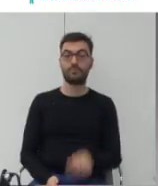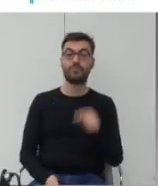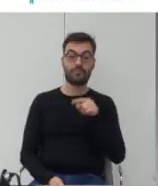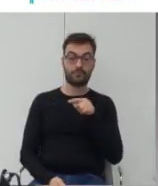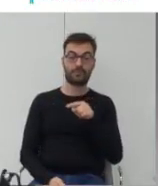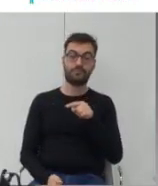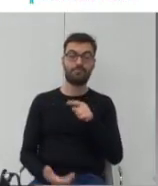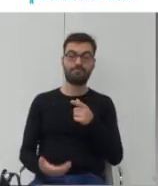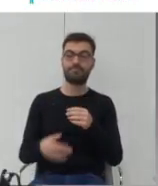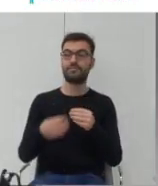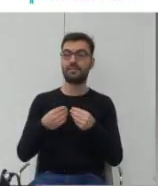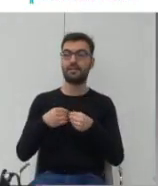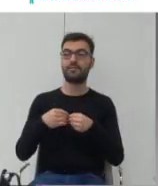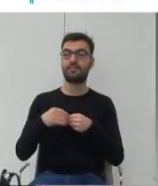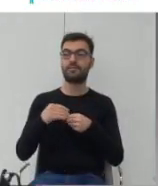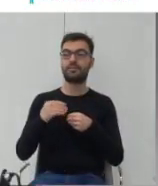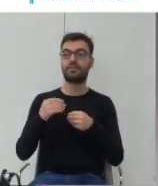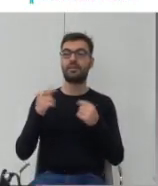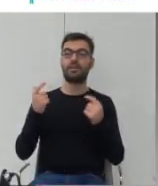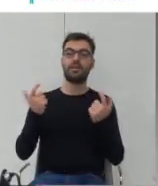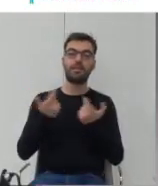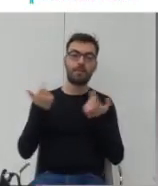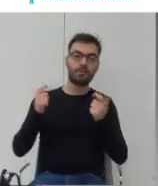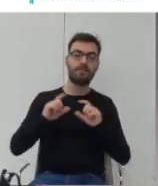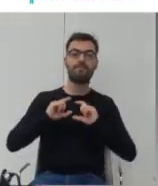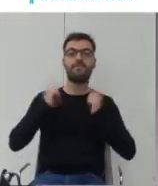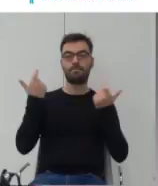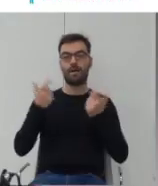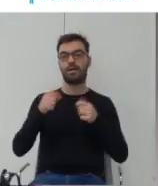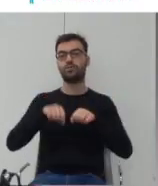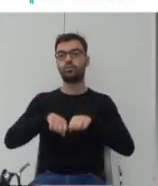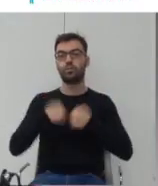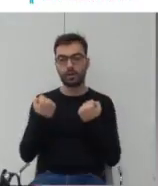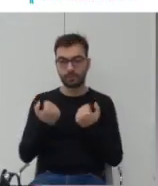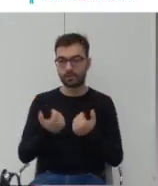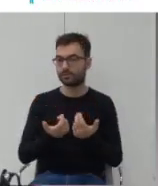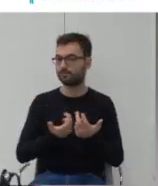tam dochodzi najczęściej do groźnych wypadków, złamań,